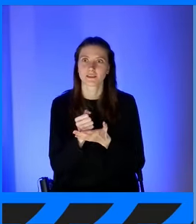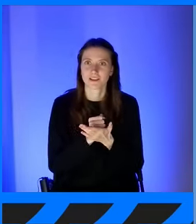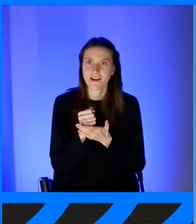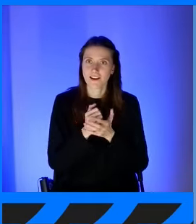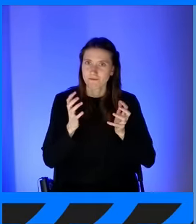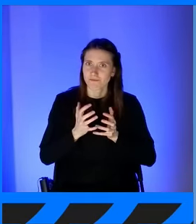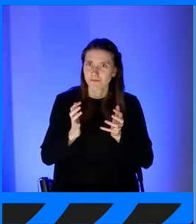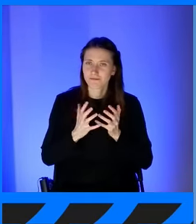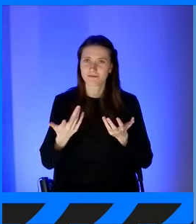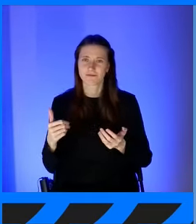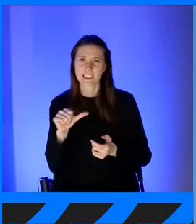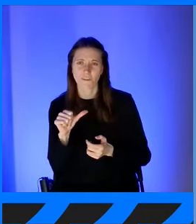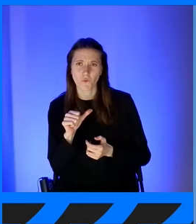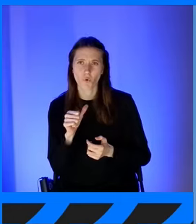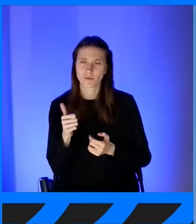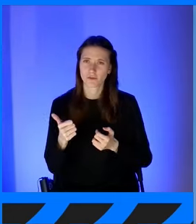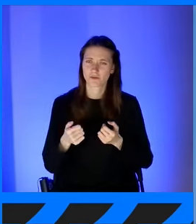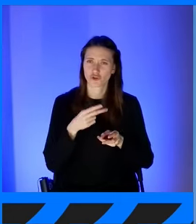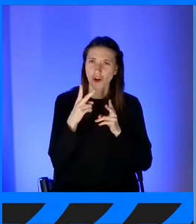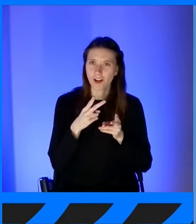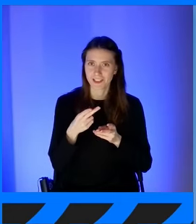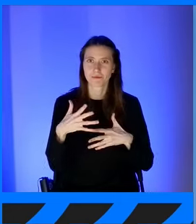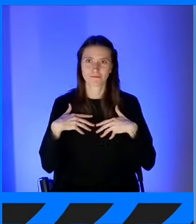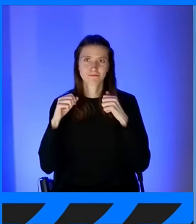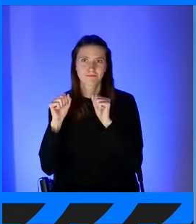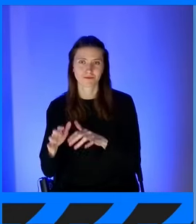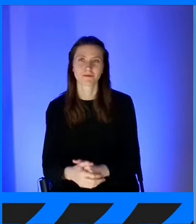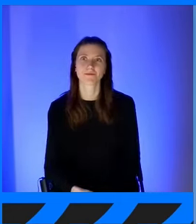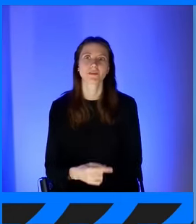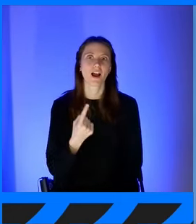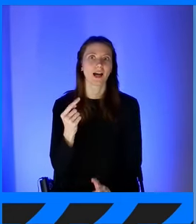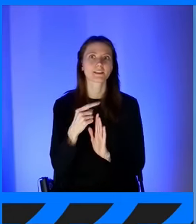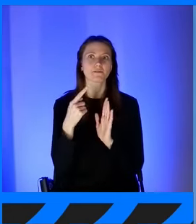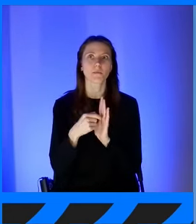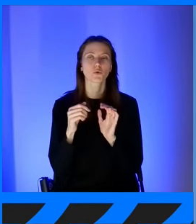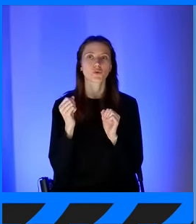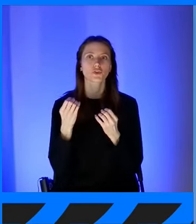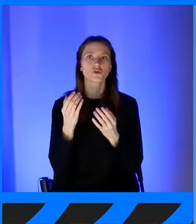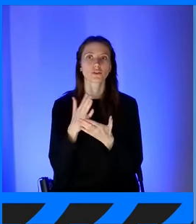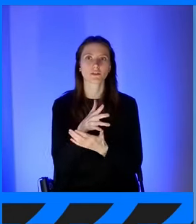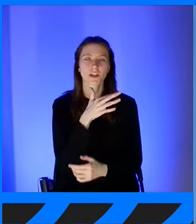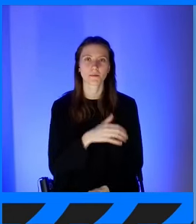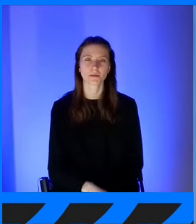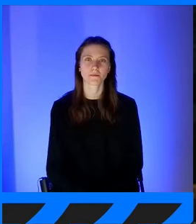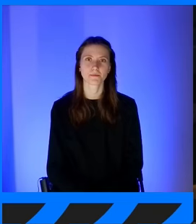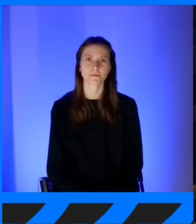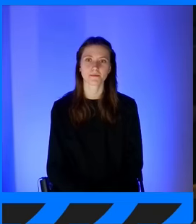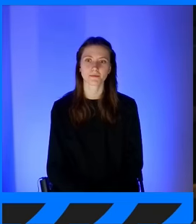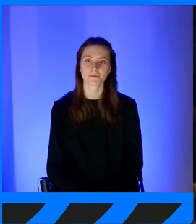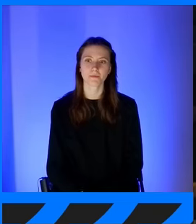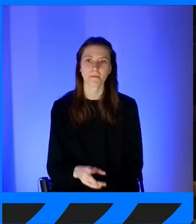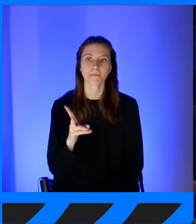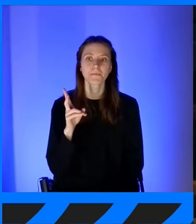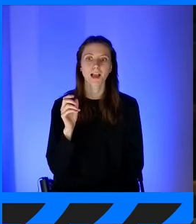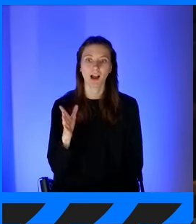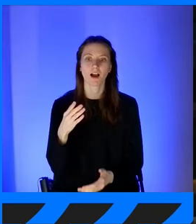недовольство да и так далее Спасибо Лёш один вопрос можем взять да спасибо за доклад а как